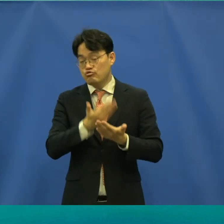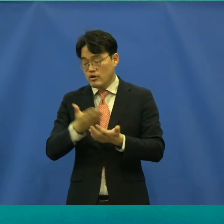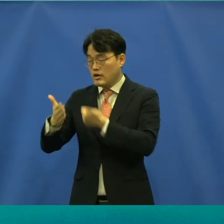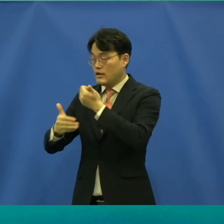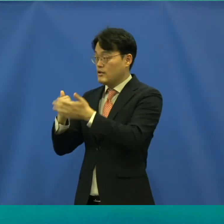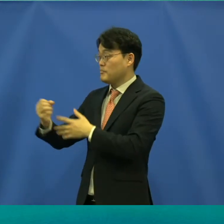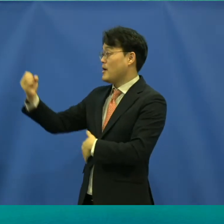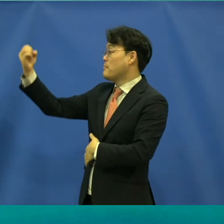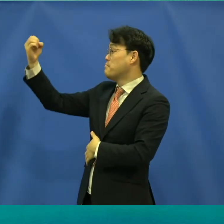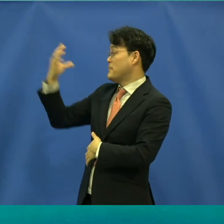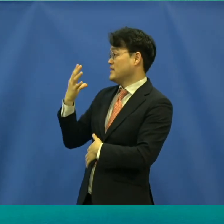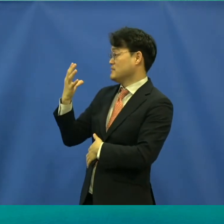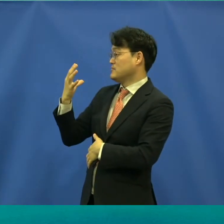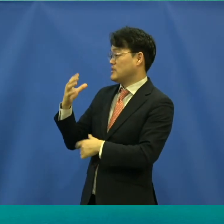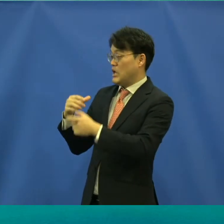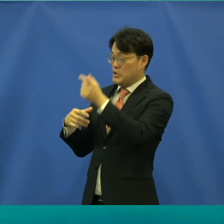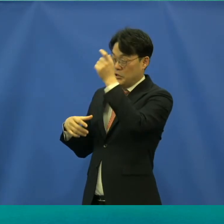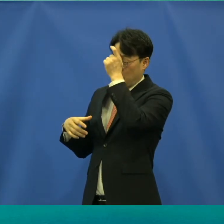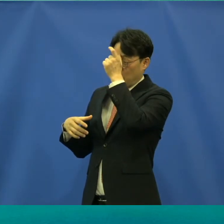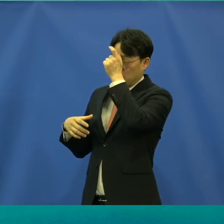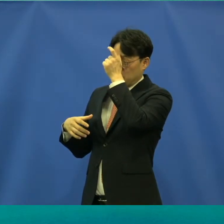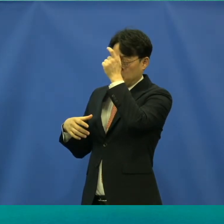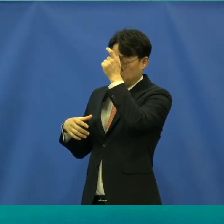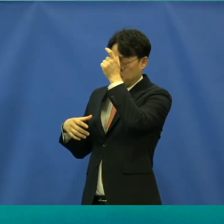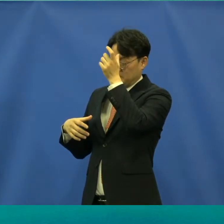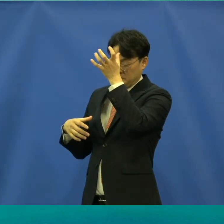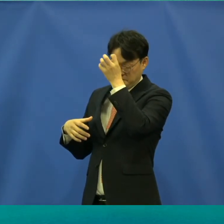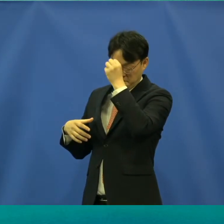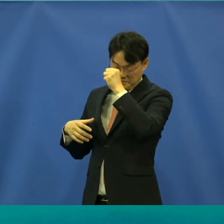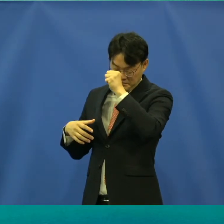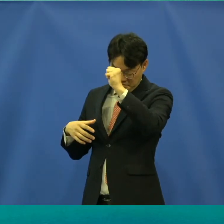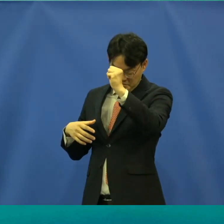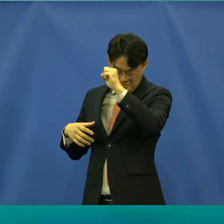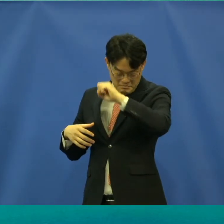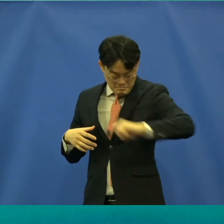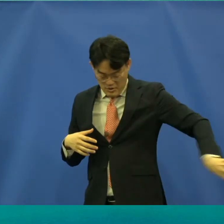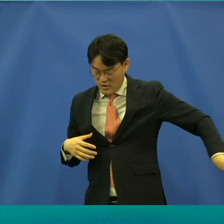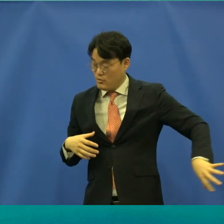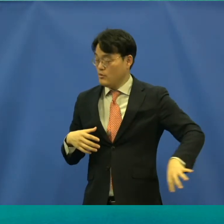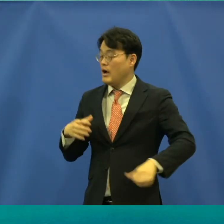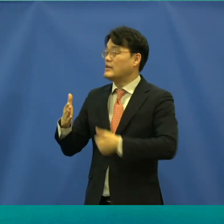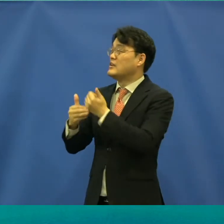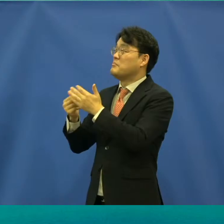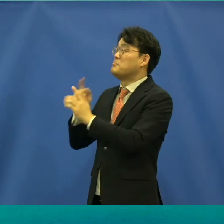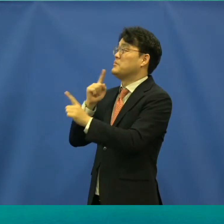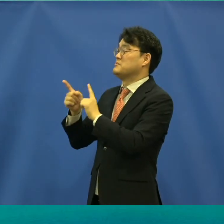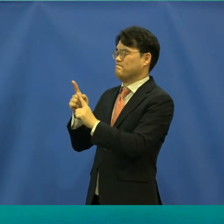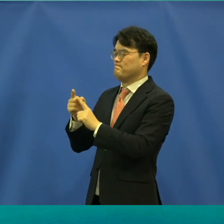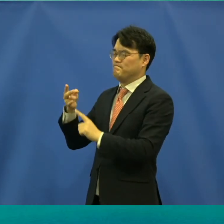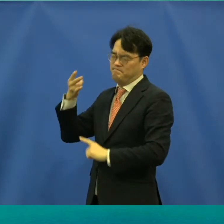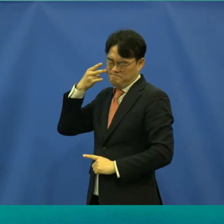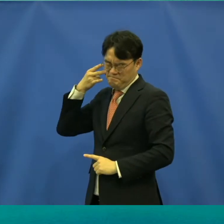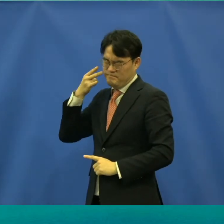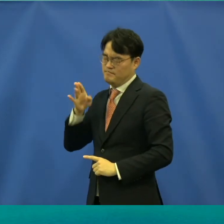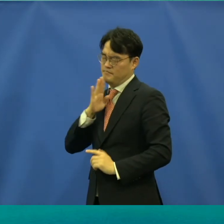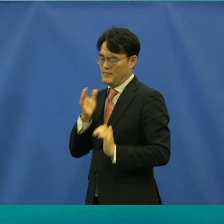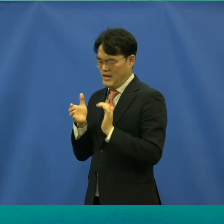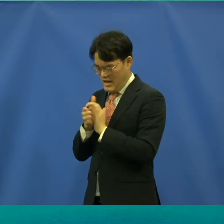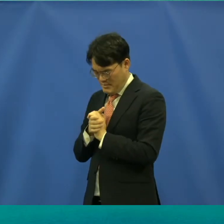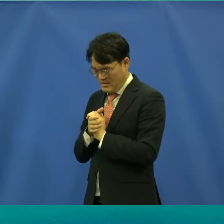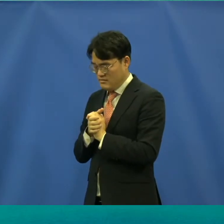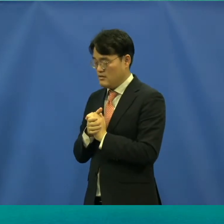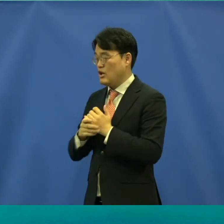간단한 싸움이 아닙니다. 사랑하는 성도 여러분, 하나님의 말씀이, 하나님은 지금도 말씀하시는